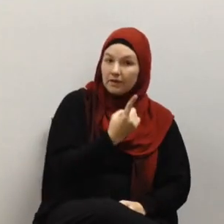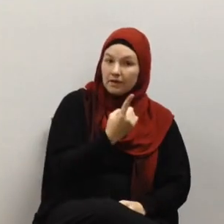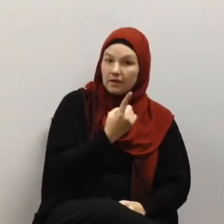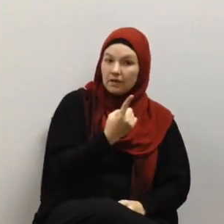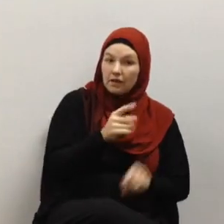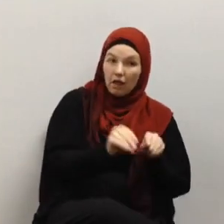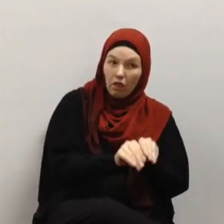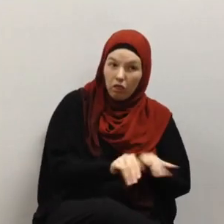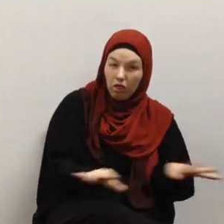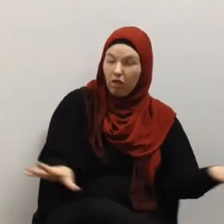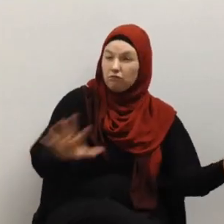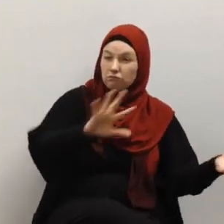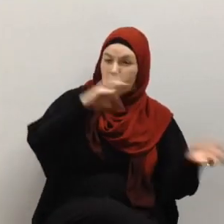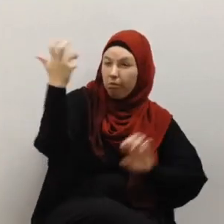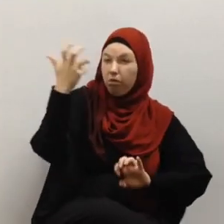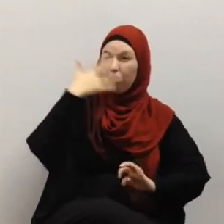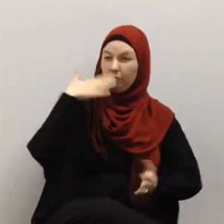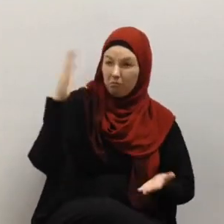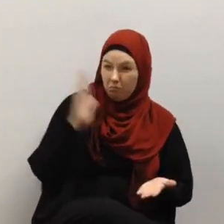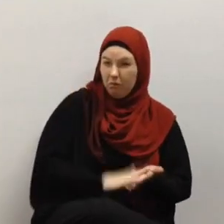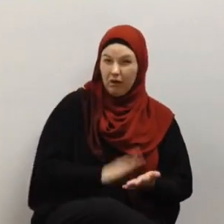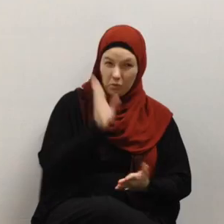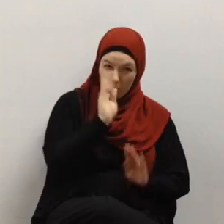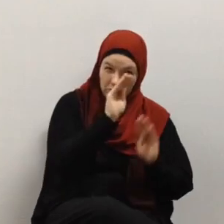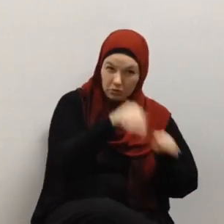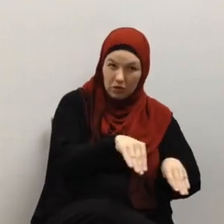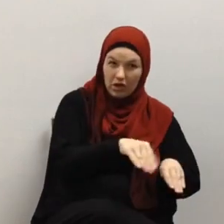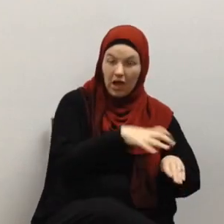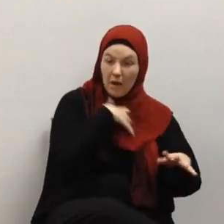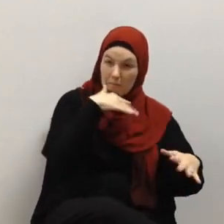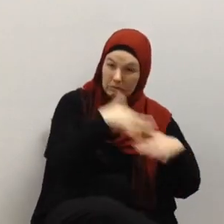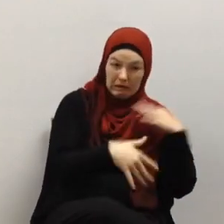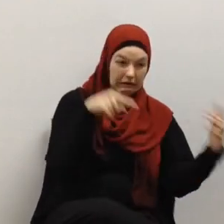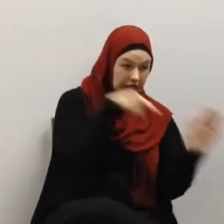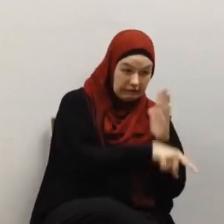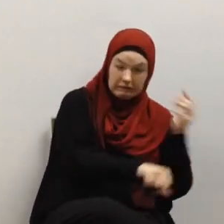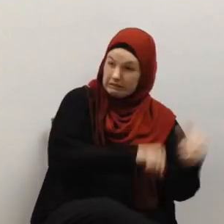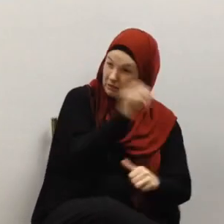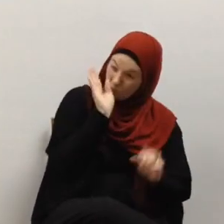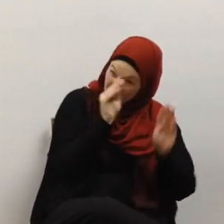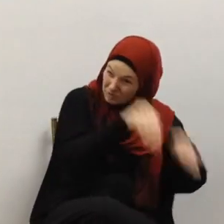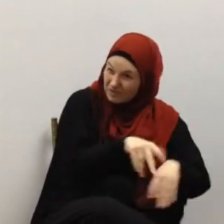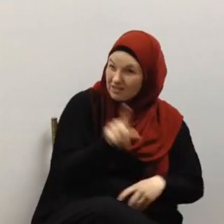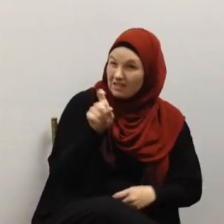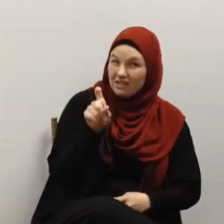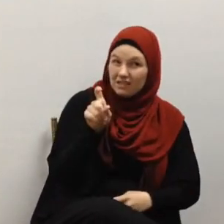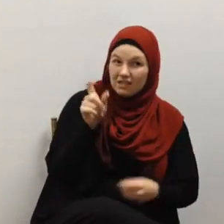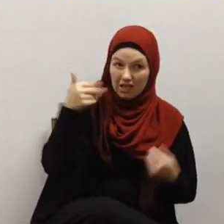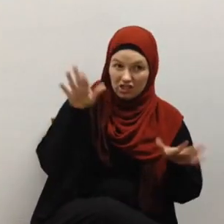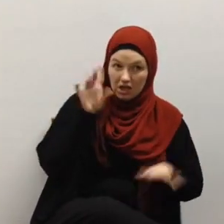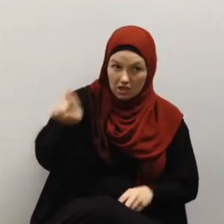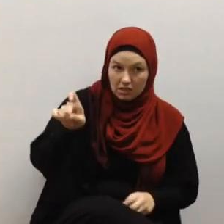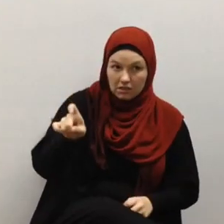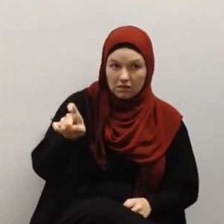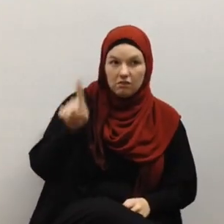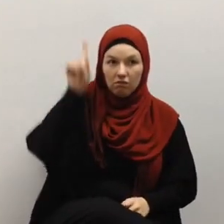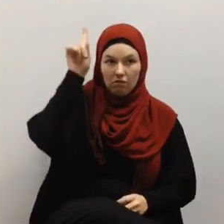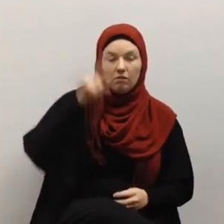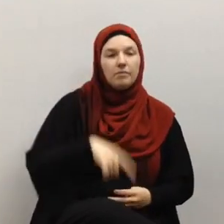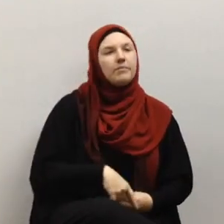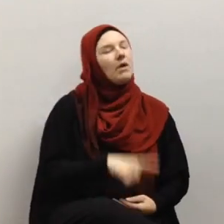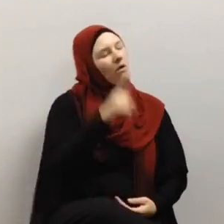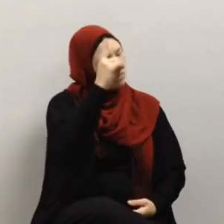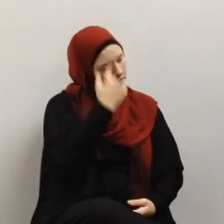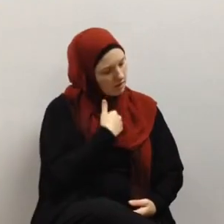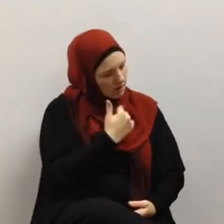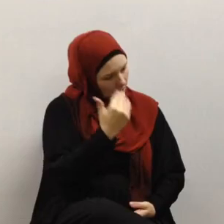who would spread corruption and mischief and sheds blood? He says, إِنِّي أَعْلَمُ مَا لَا تَعْلَمُونَ. I